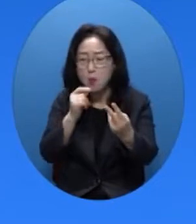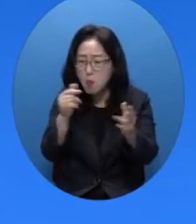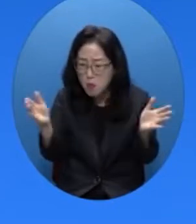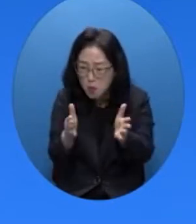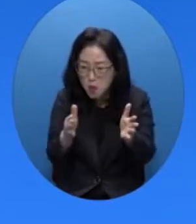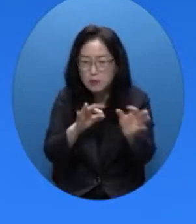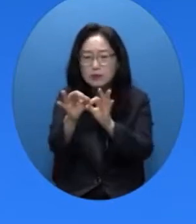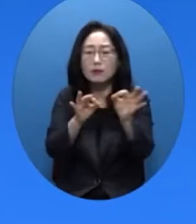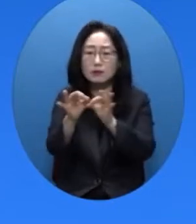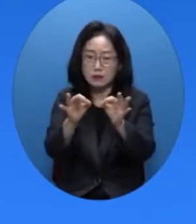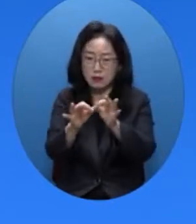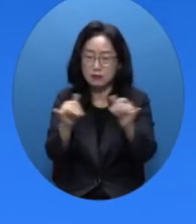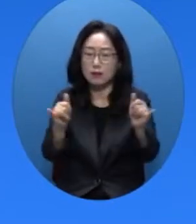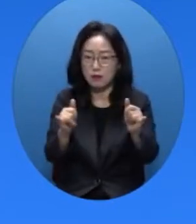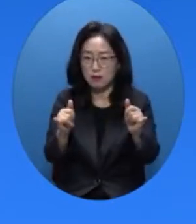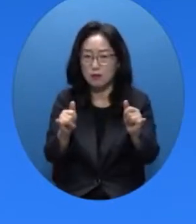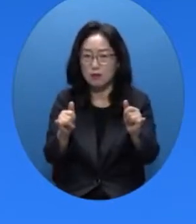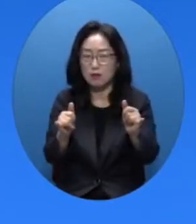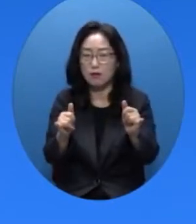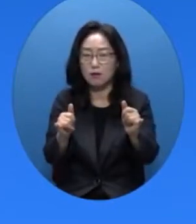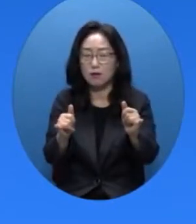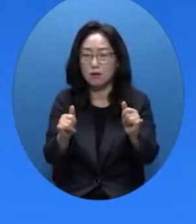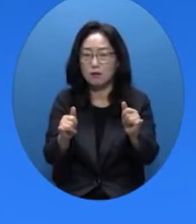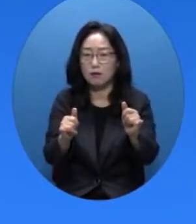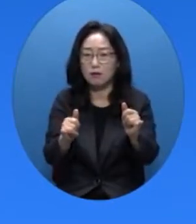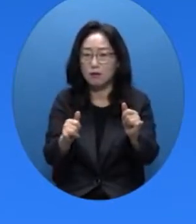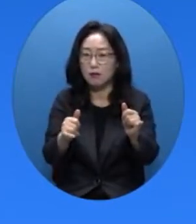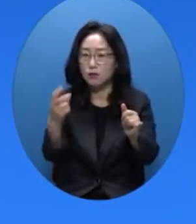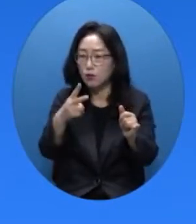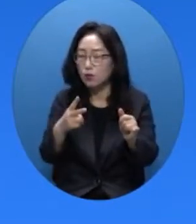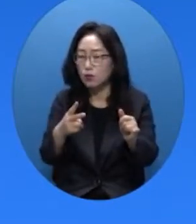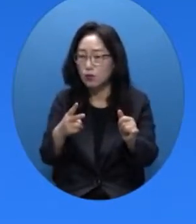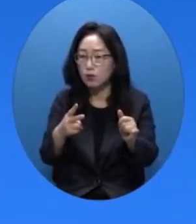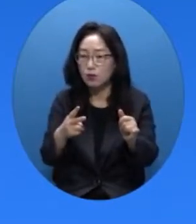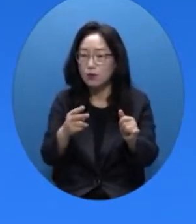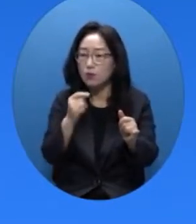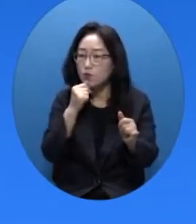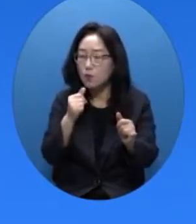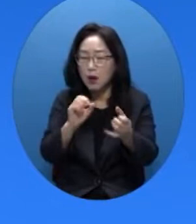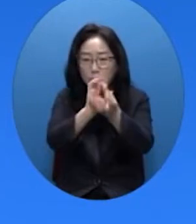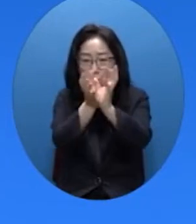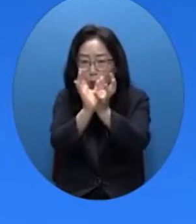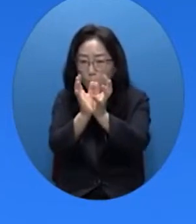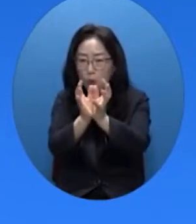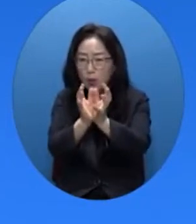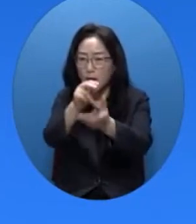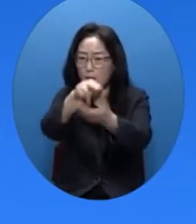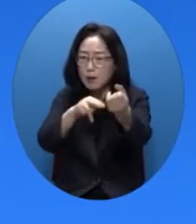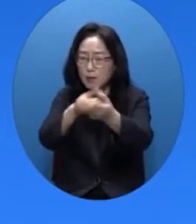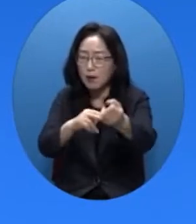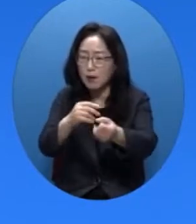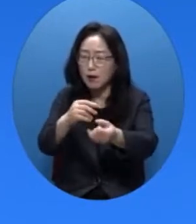어렵게 살고 있는 분들 또 서로 평짜리 표만 꽃집에서 한달에 꽃을 아무리 바라봐야 150만원 200만원